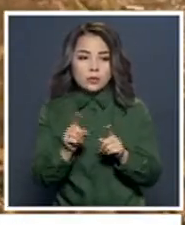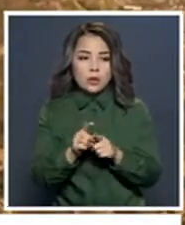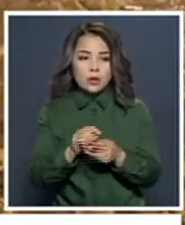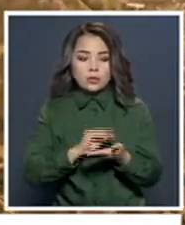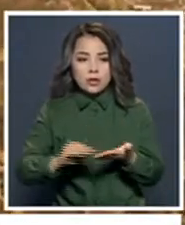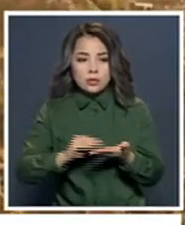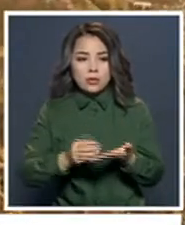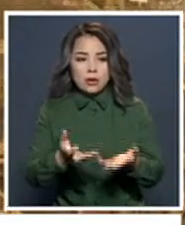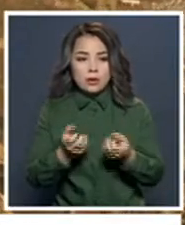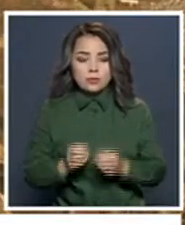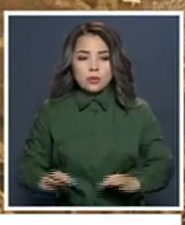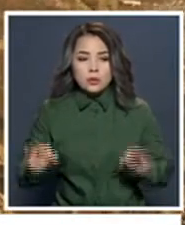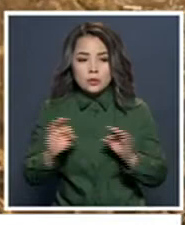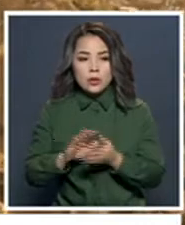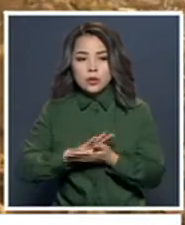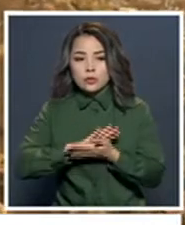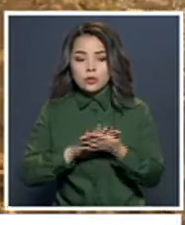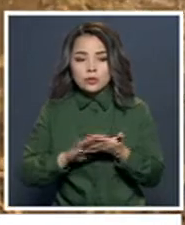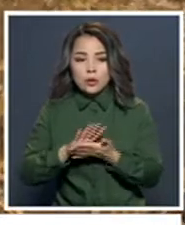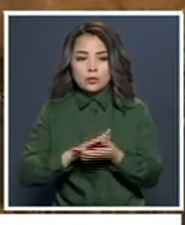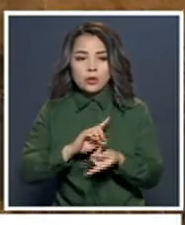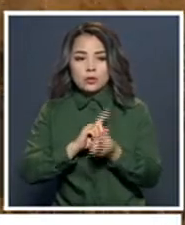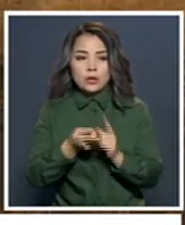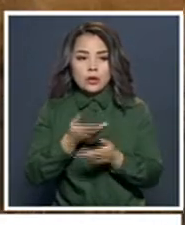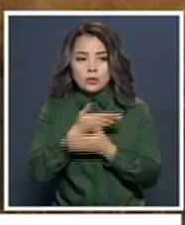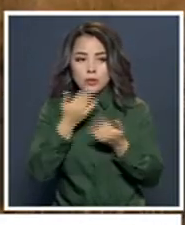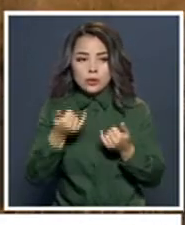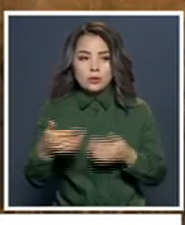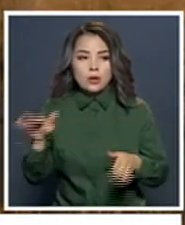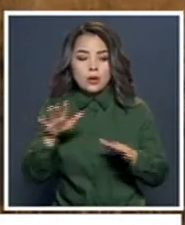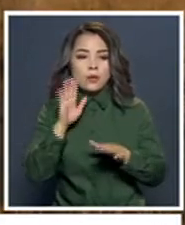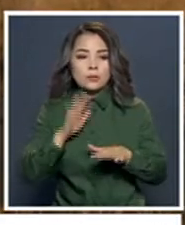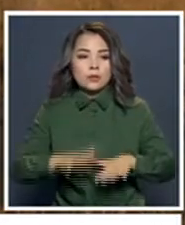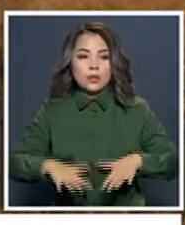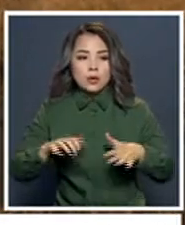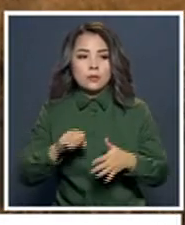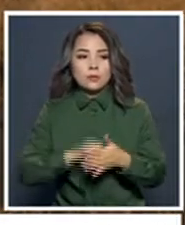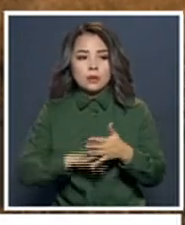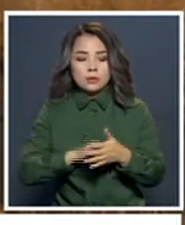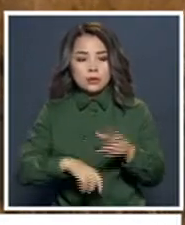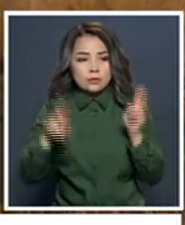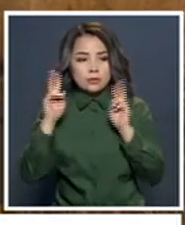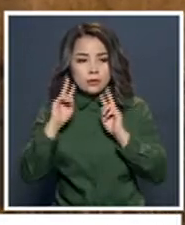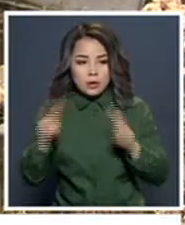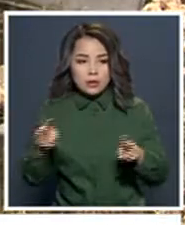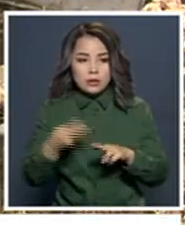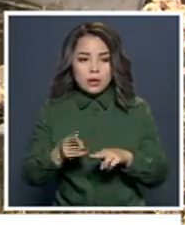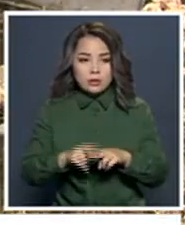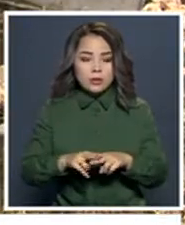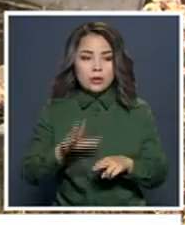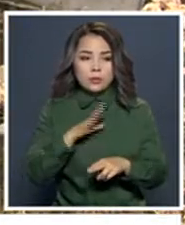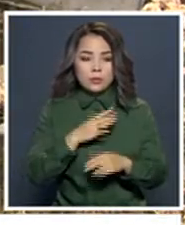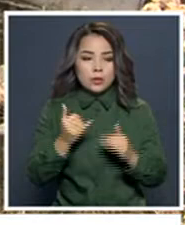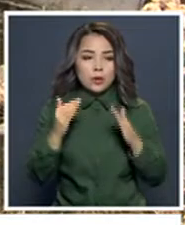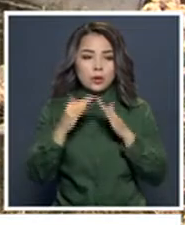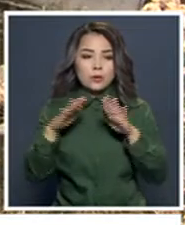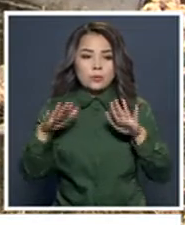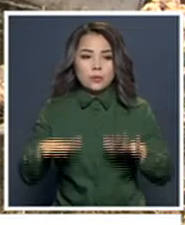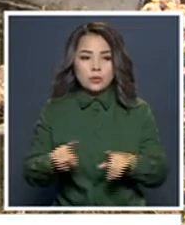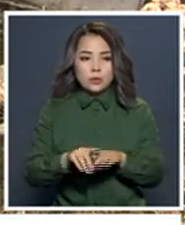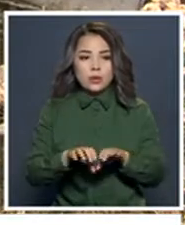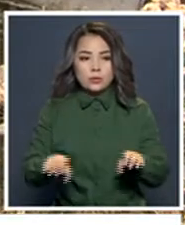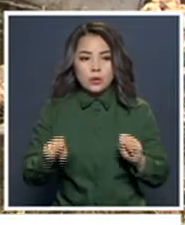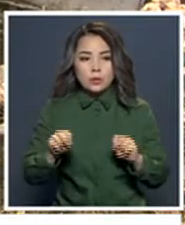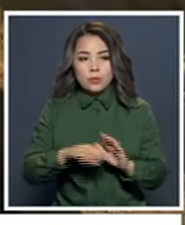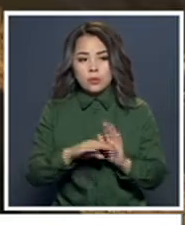Алайда содан бері ештеңе өзгермеген. Оның айтуынша тау бөктерінен шыққан судың қайдан келіп жатқандығы белгісіз. Жоғарыда орналасқан үйлердің кәріз жүйесінен